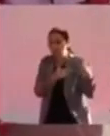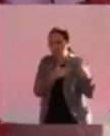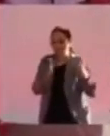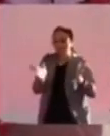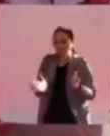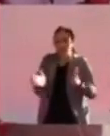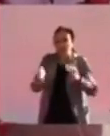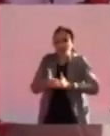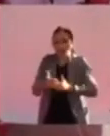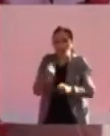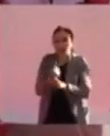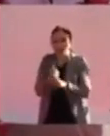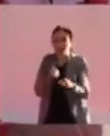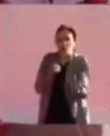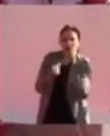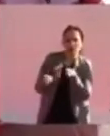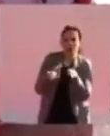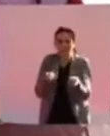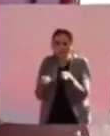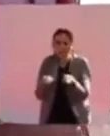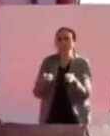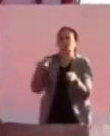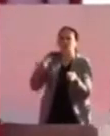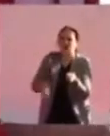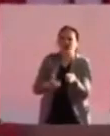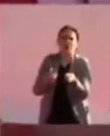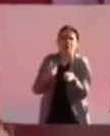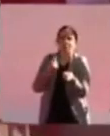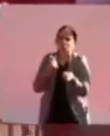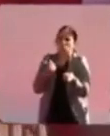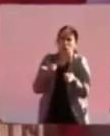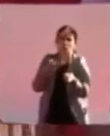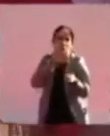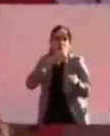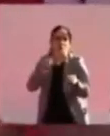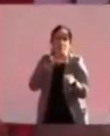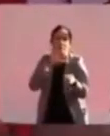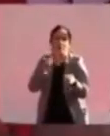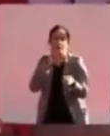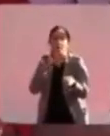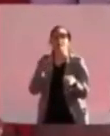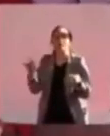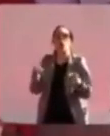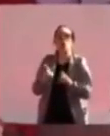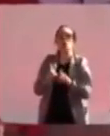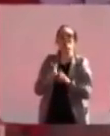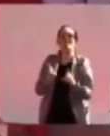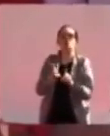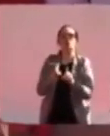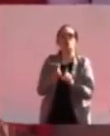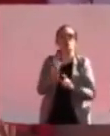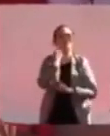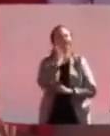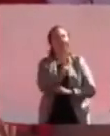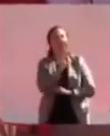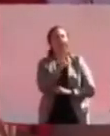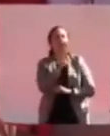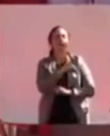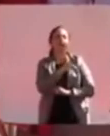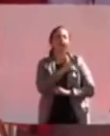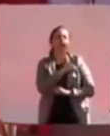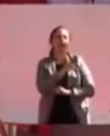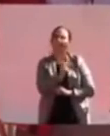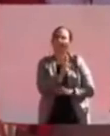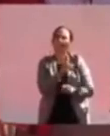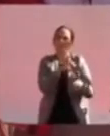cronico in cui versa la sanità ciò nonostante sia inquadrati come studenti e studentesse quindi senza le tutele che comunemente